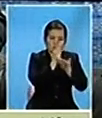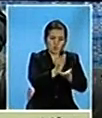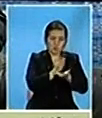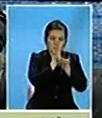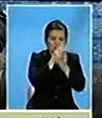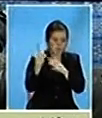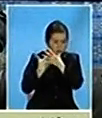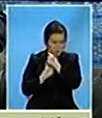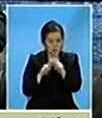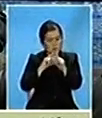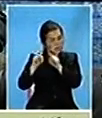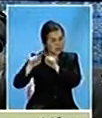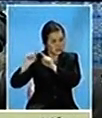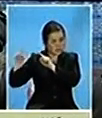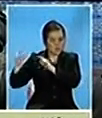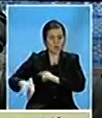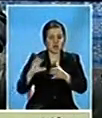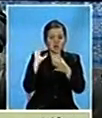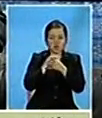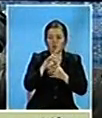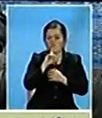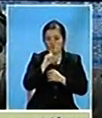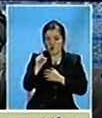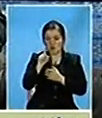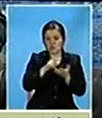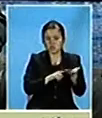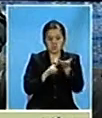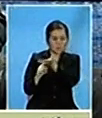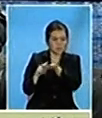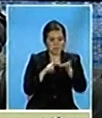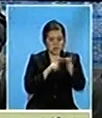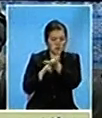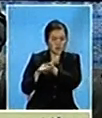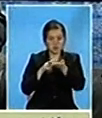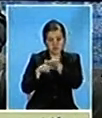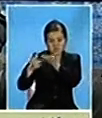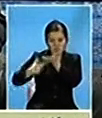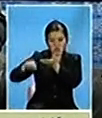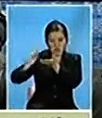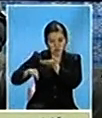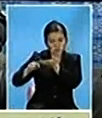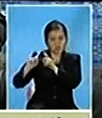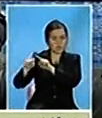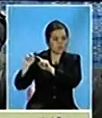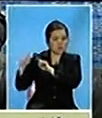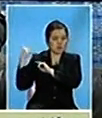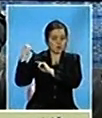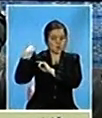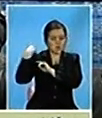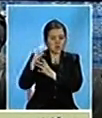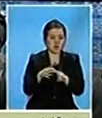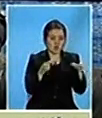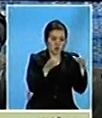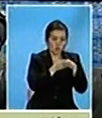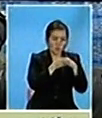ประชาธิปัตย์ไม่ว่าจะเป็นเรื่องร้องเรื่องท่านตุลาการศาลรัฐธรรมนูญท่านชัดชลวรว่าได้รับโปรดเกล้าหรือไม่ไม่ว่าจะเป็นเรื่องของพรรค